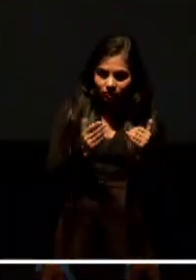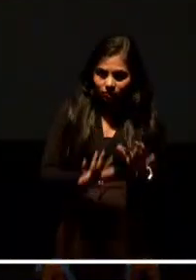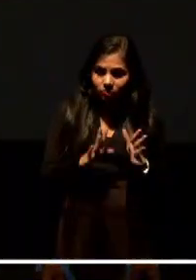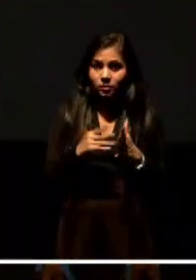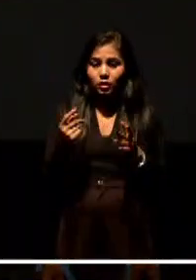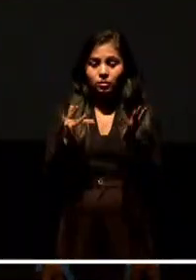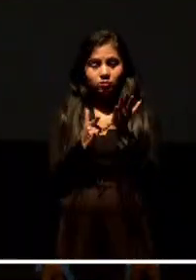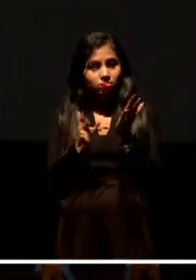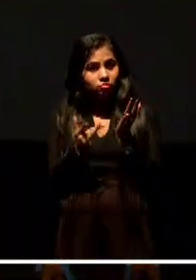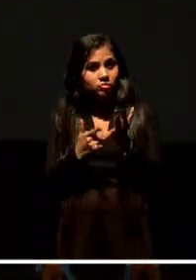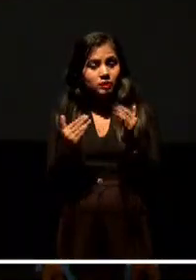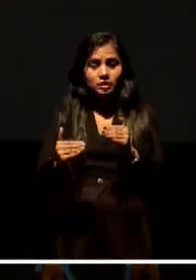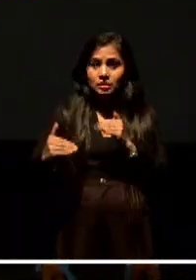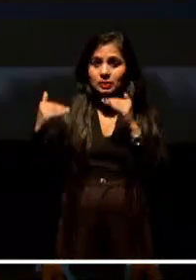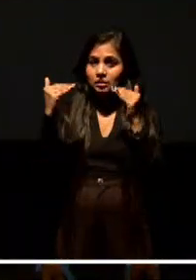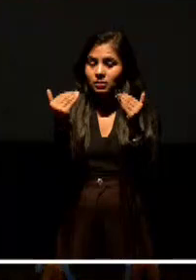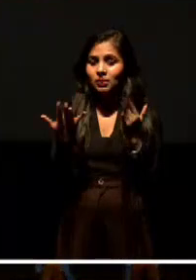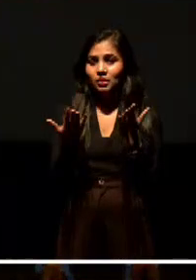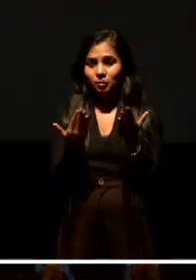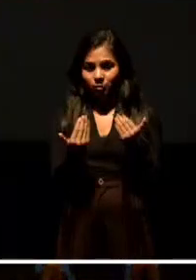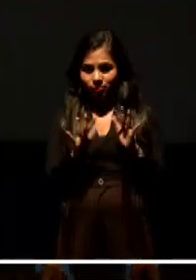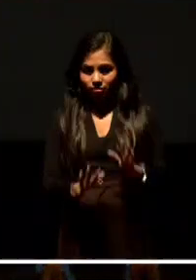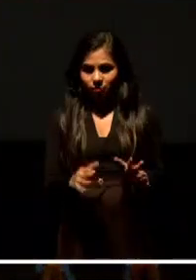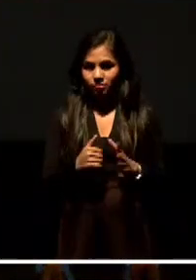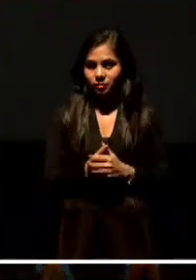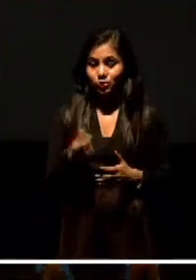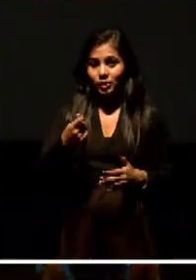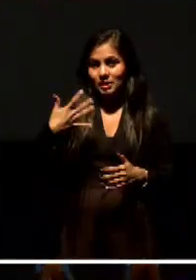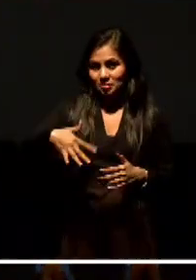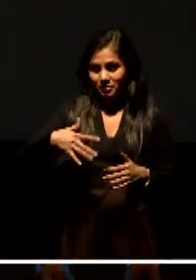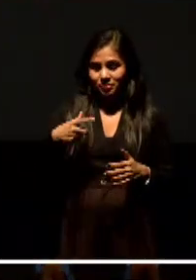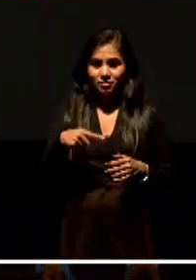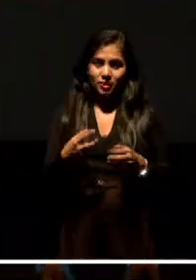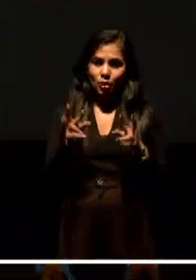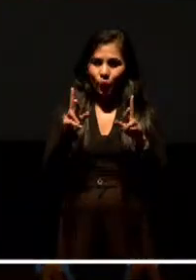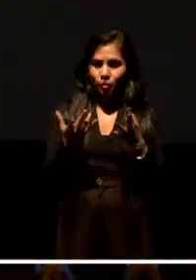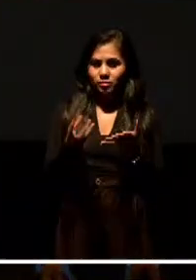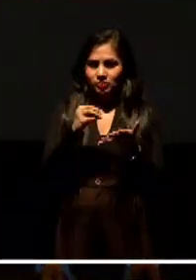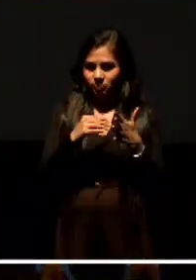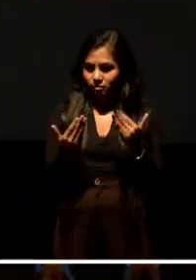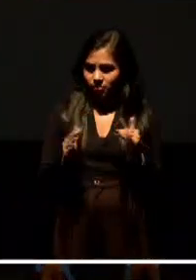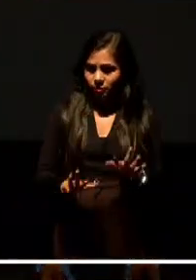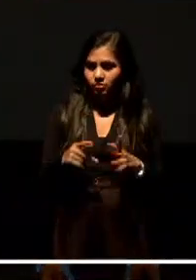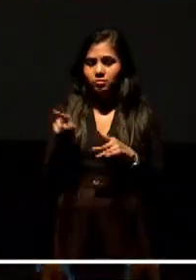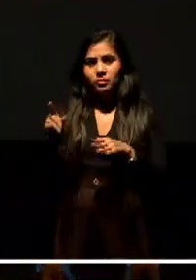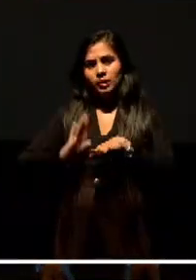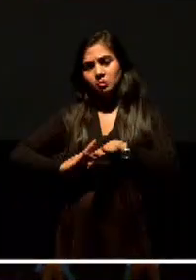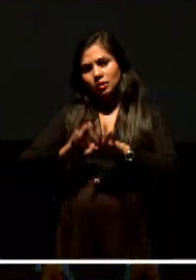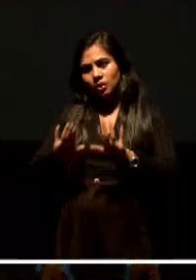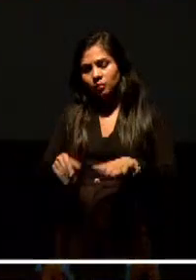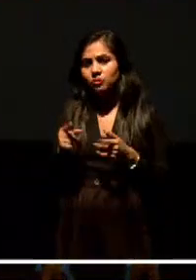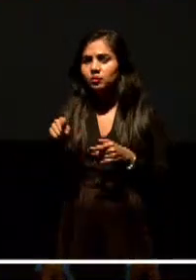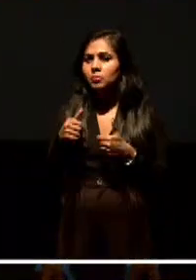सारी AI और बड़ी हाई एंड टेक्नोलॉजी बड़ी एक्सपेंसिव भी है, पर आपने कुछ इस तरीके के काम किए हुए हैं जिसमें आप हमें ये बता सकते हैं कि व्हेन देयर